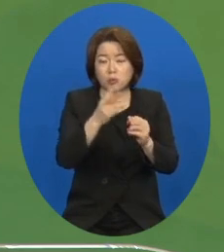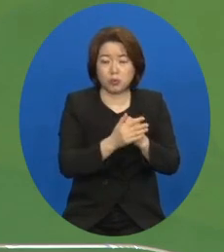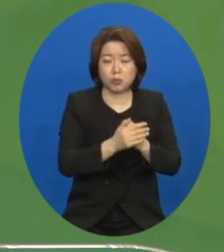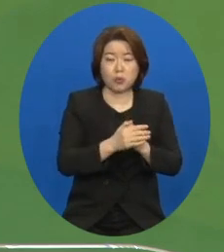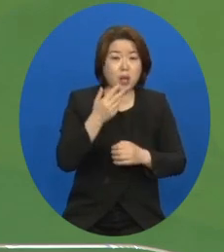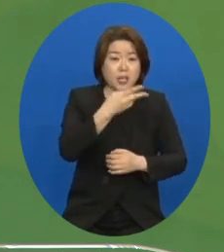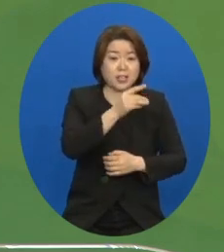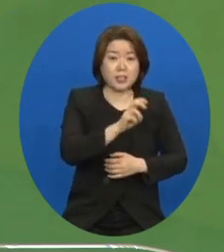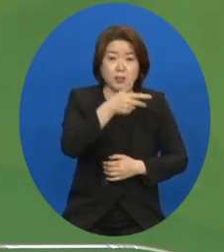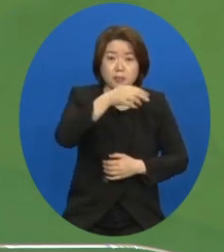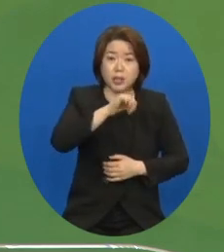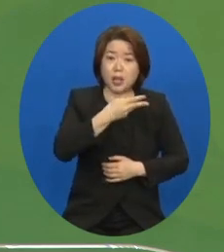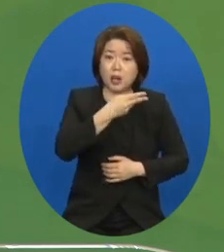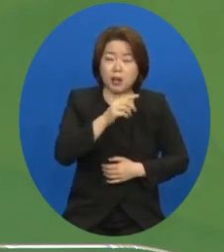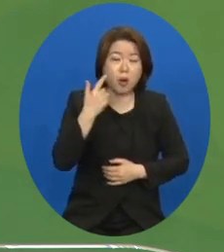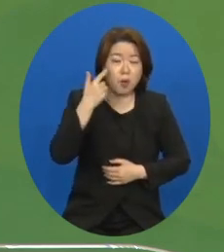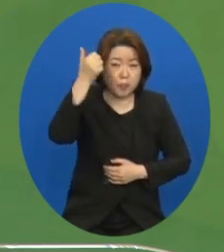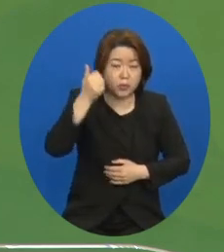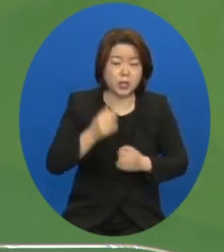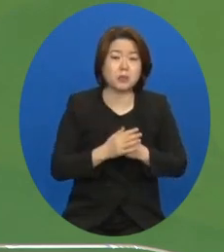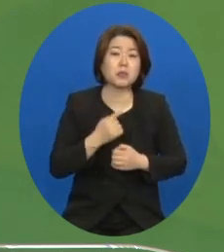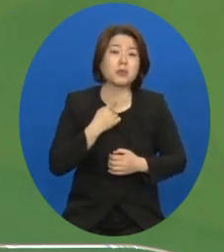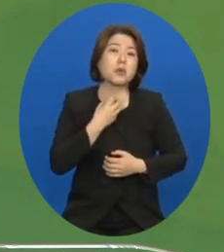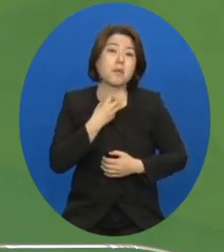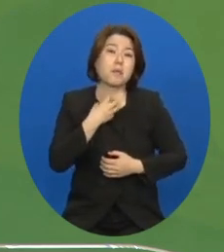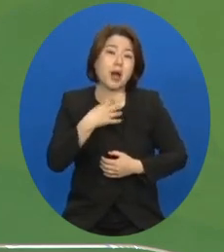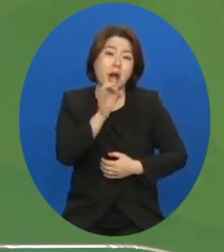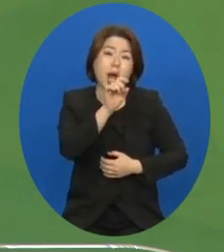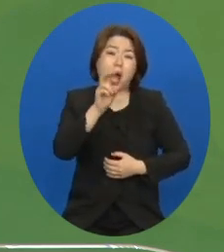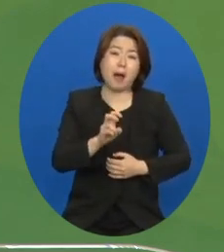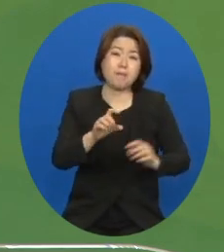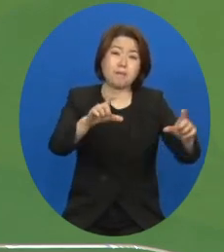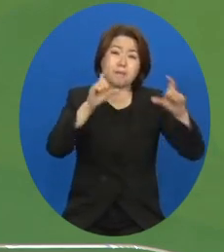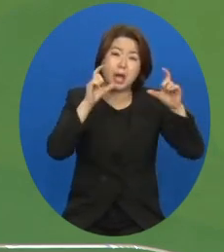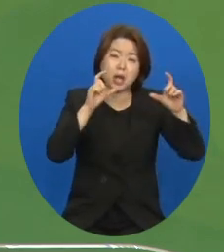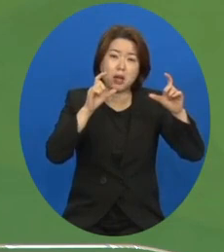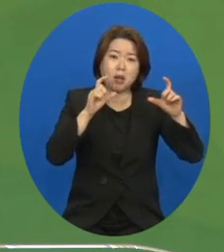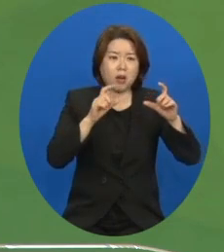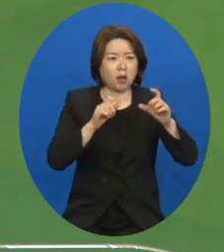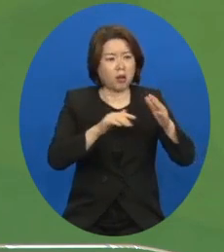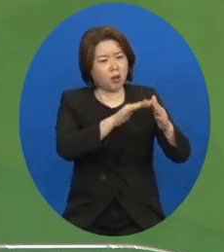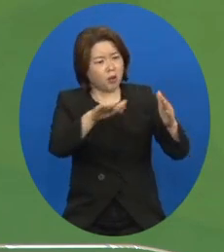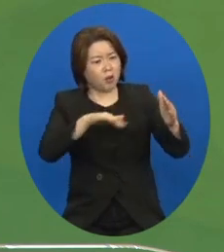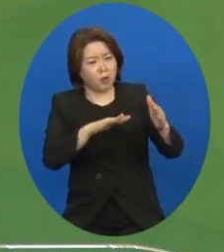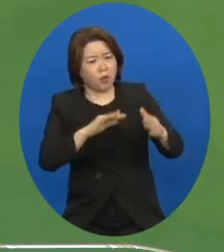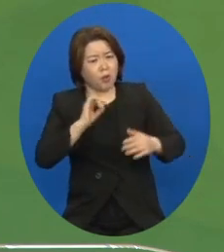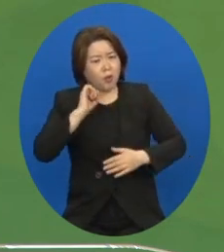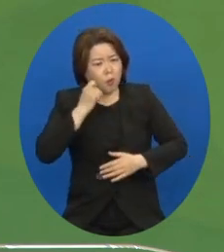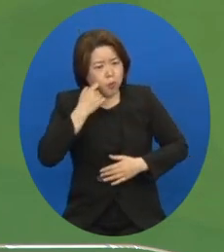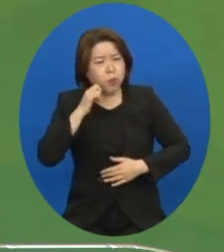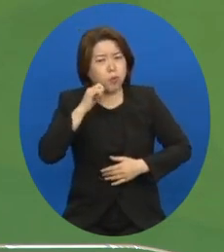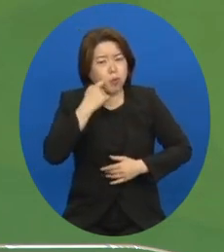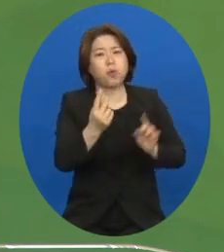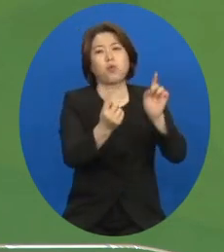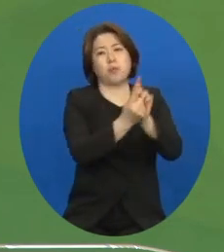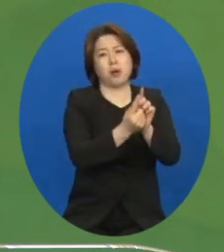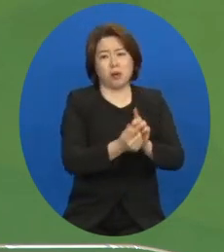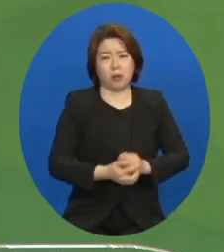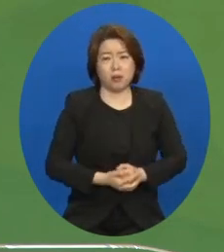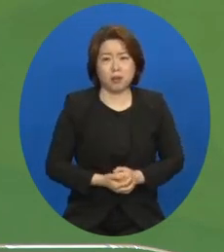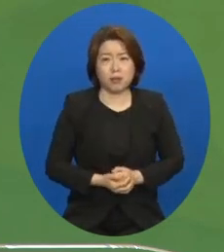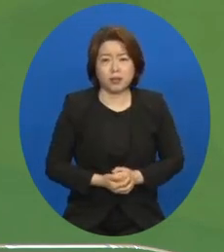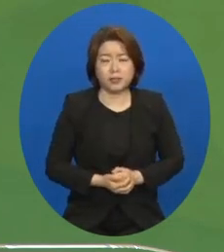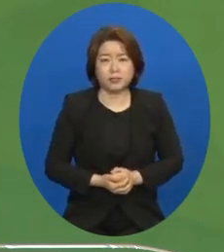켈러 목사님도 갑상선 암 진단을 받고 아주 정말 총체적인 위기 상황에 빠지게 돼요.